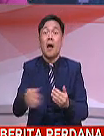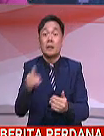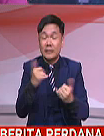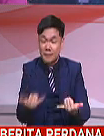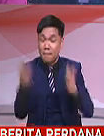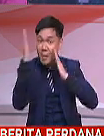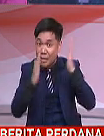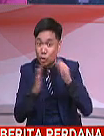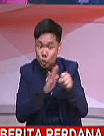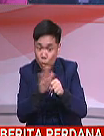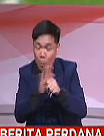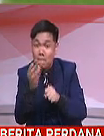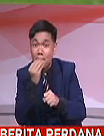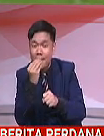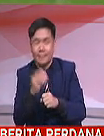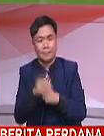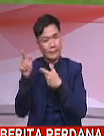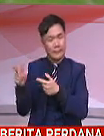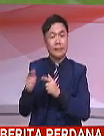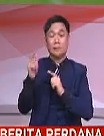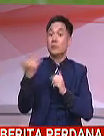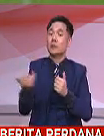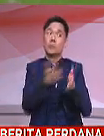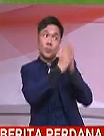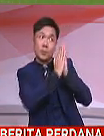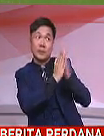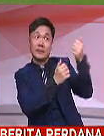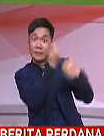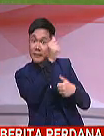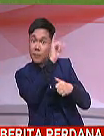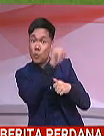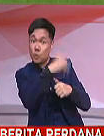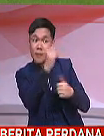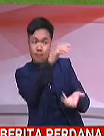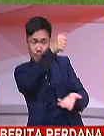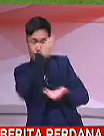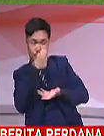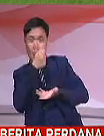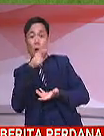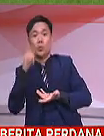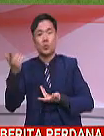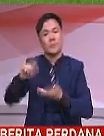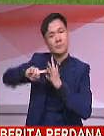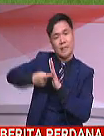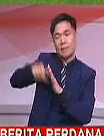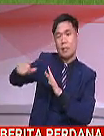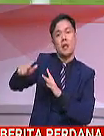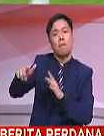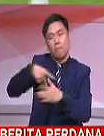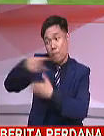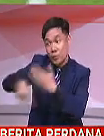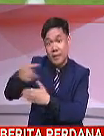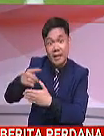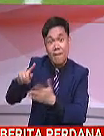negara. Pihaknya telah memohon peruntukan berjumlah lebih RM10 juta bagi menjayakan projek perintis tersebut.